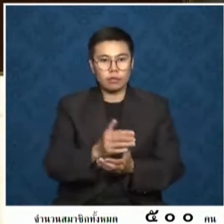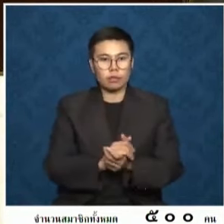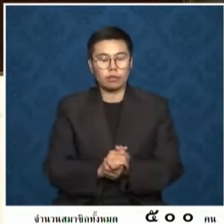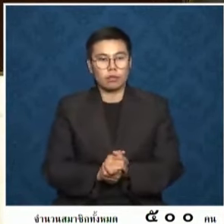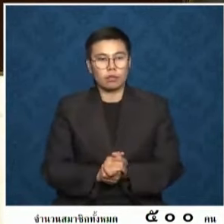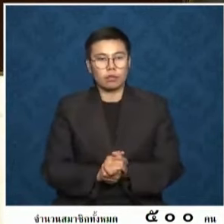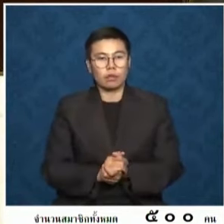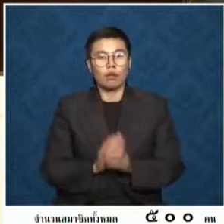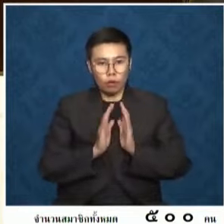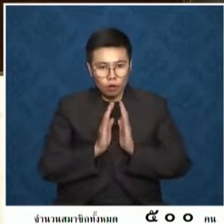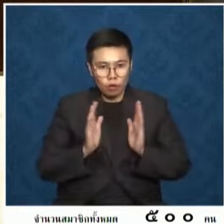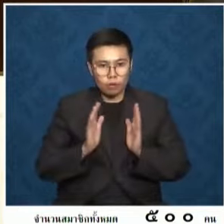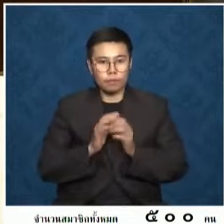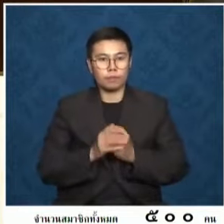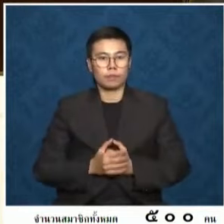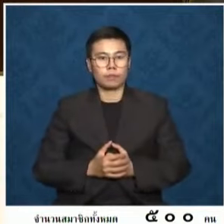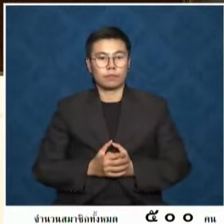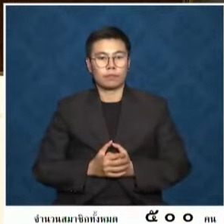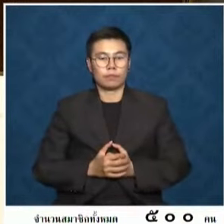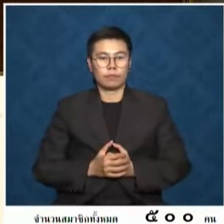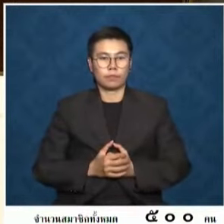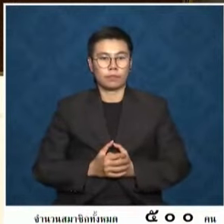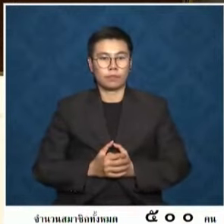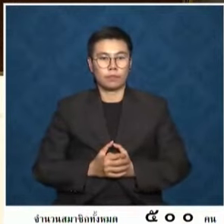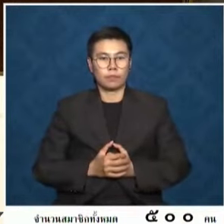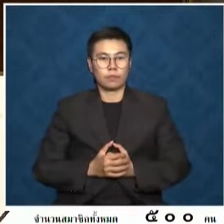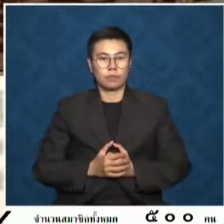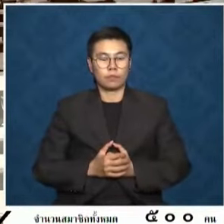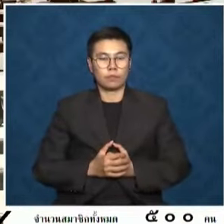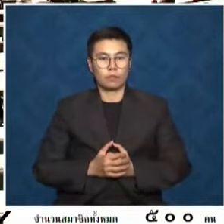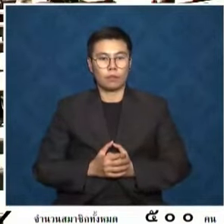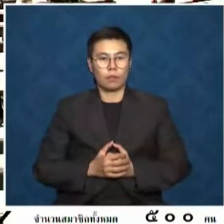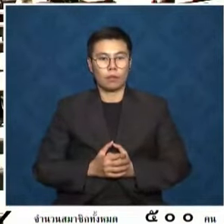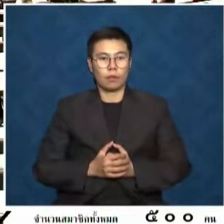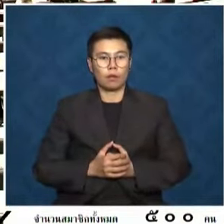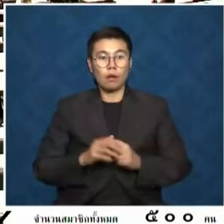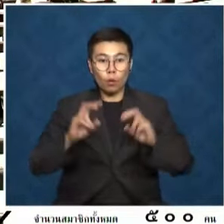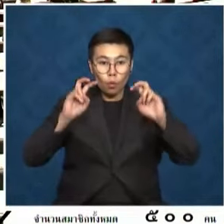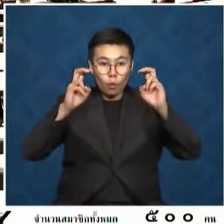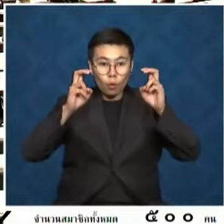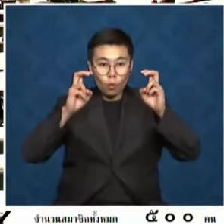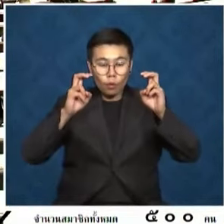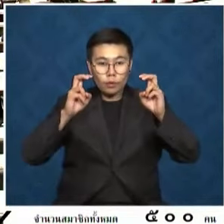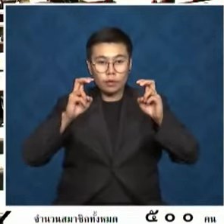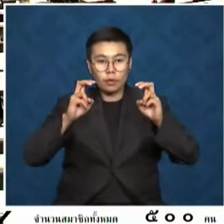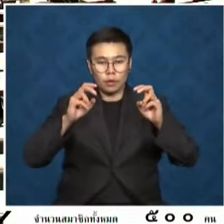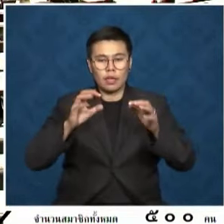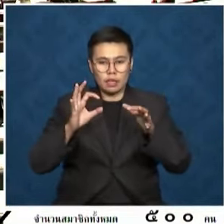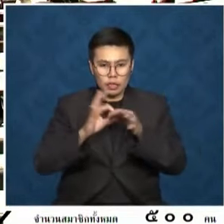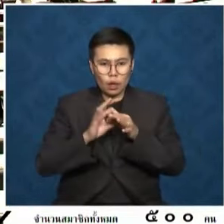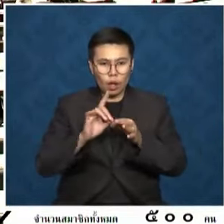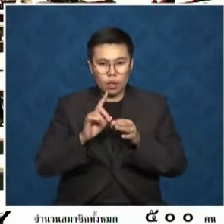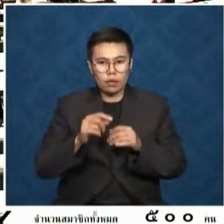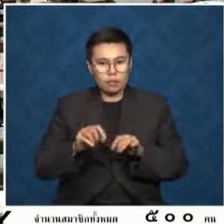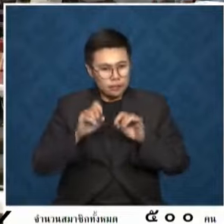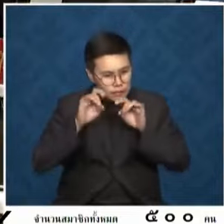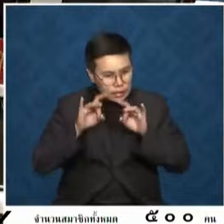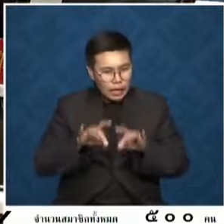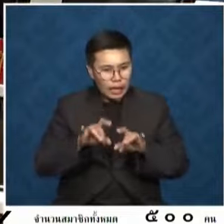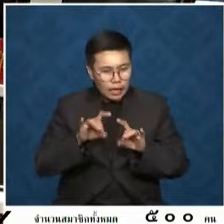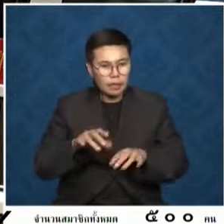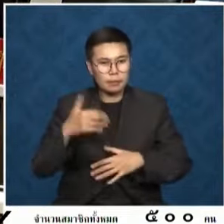าละ ขอบคุณครับ อีกนิดเดียวครับ ประเด็นก็คือมันยังมีความรุนแรงถ้อยคำอีกจำนวนม